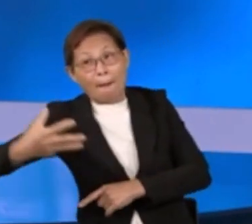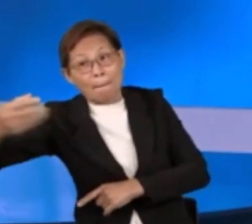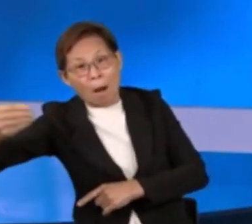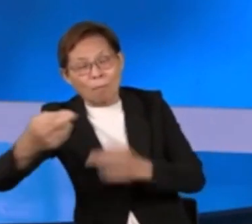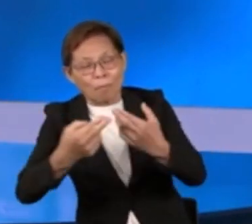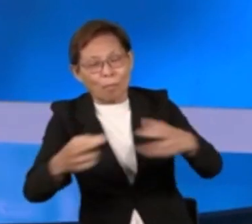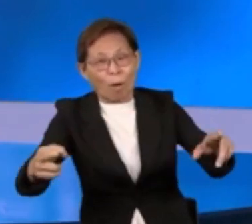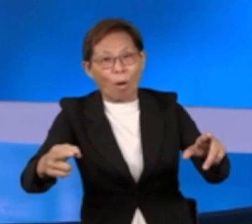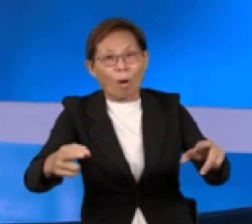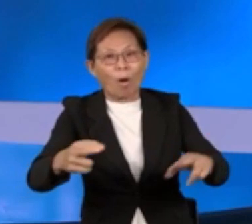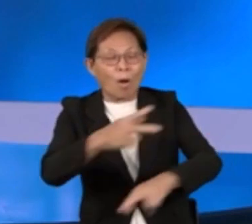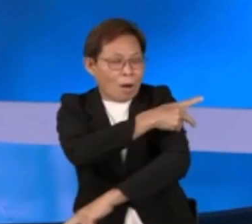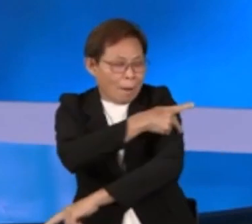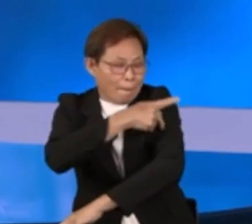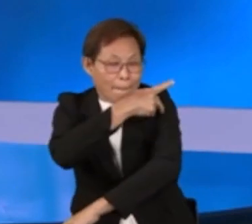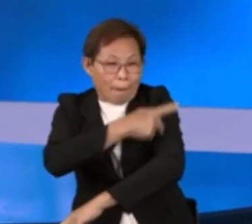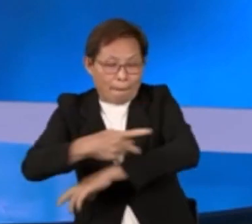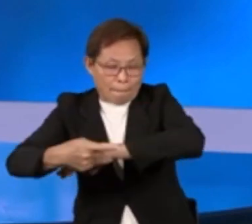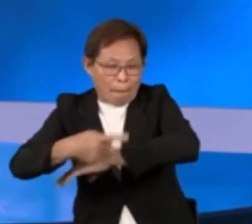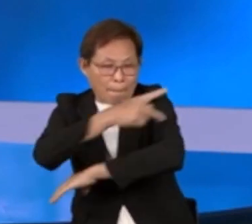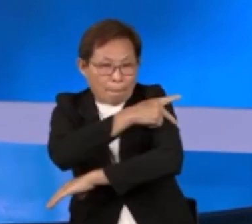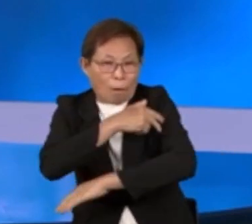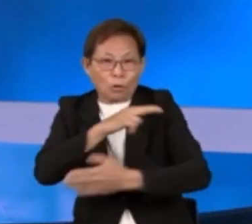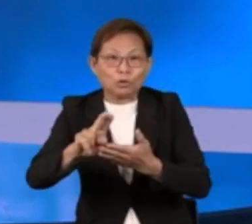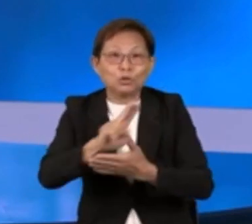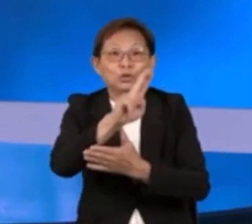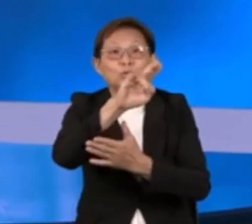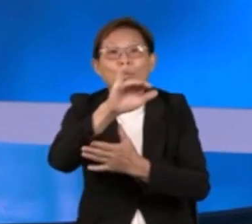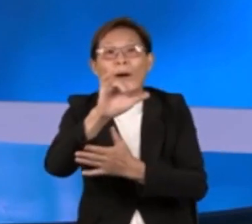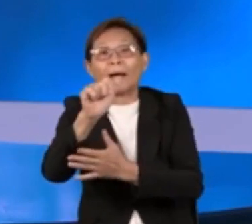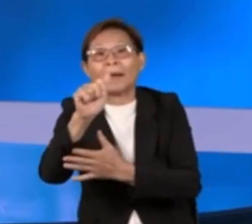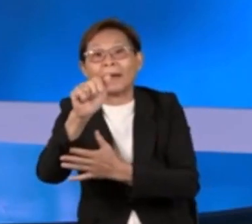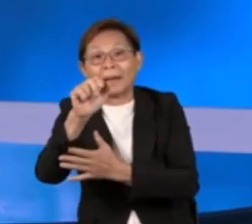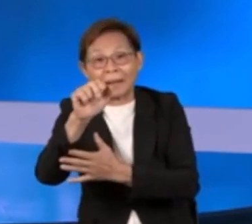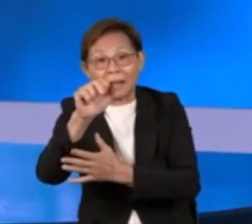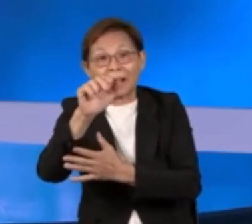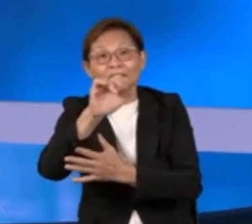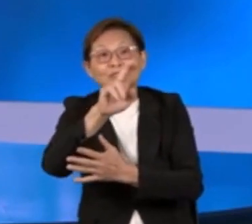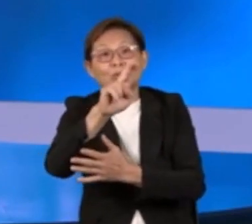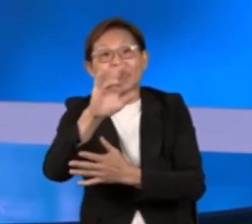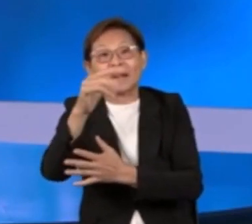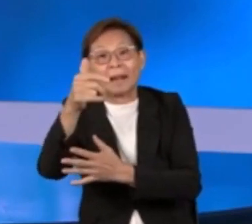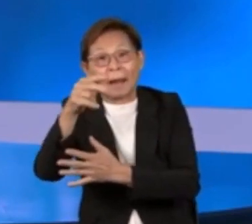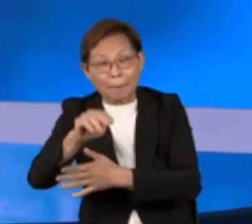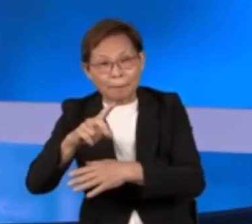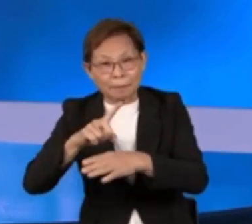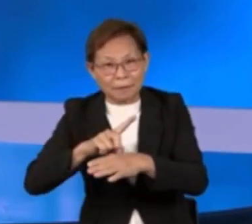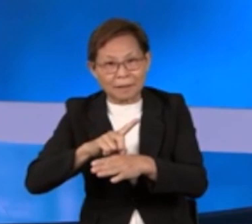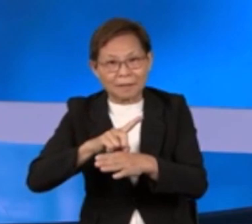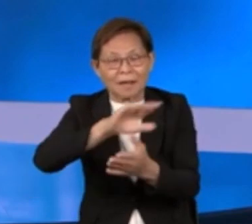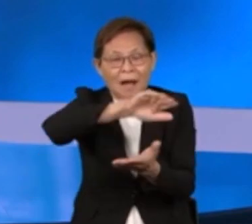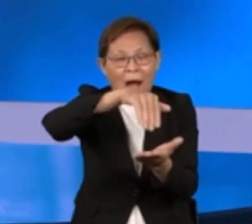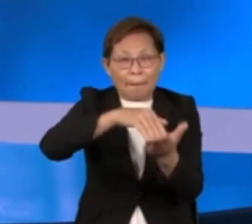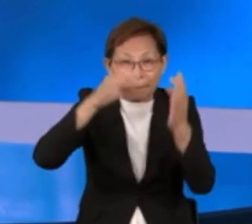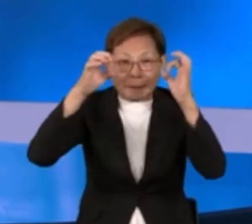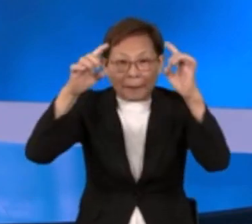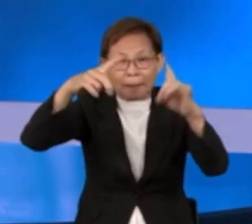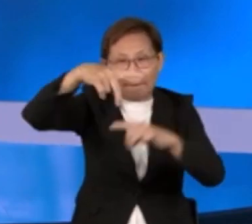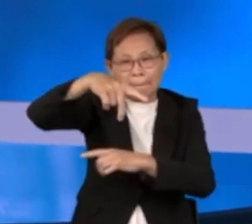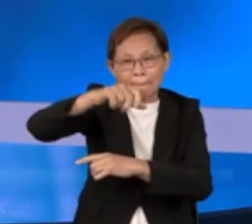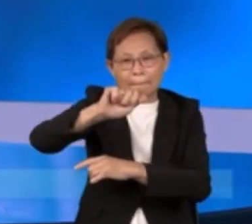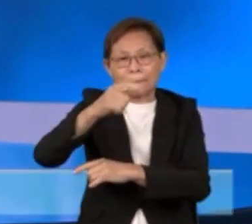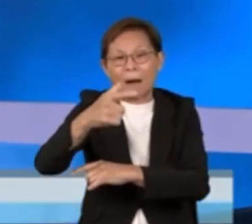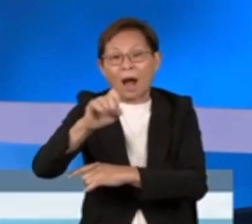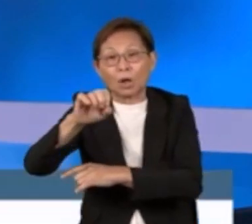merasmikan poliklinik Prima Sejahtera University Islam antar bangsa Indonesia uim di hope pendidikan tinggi